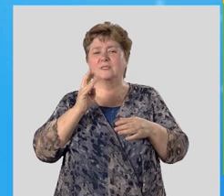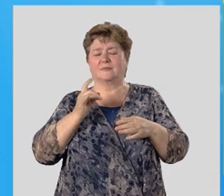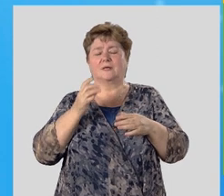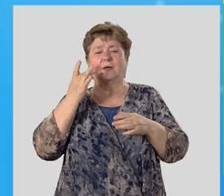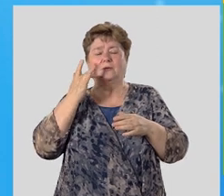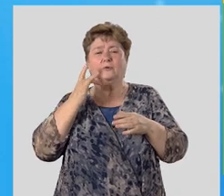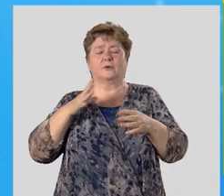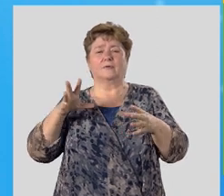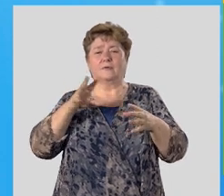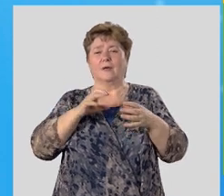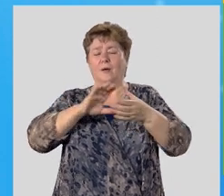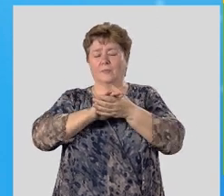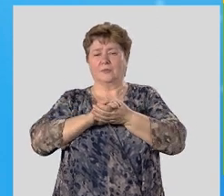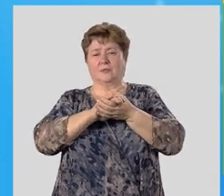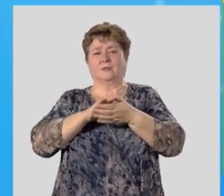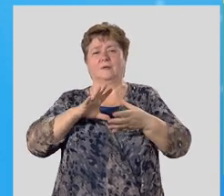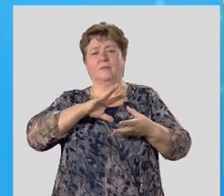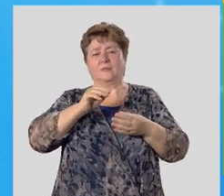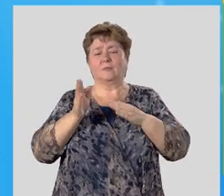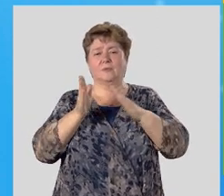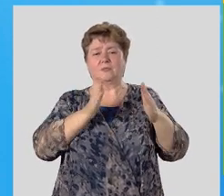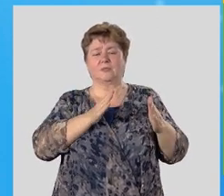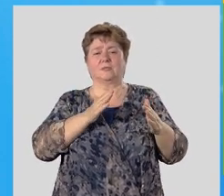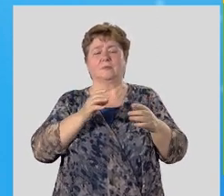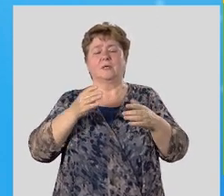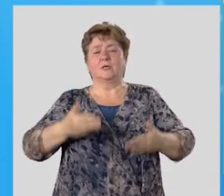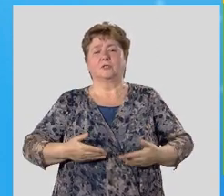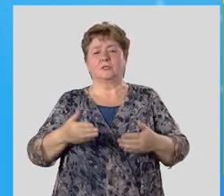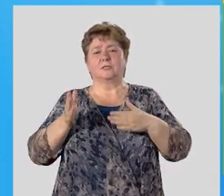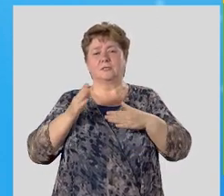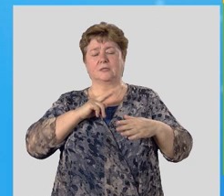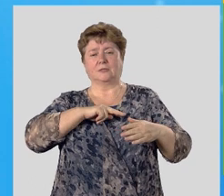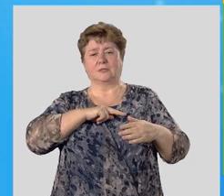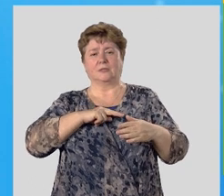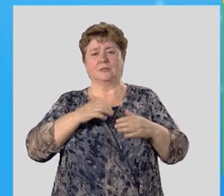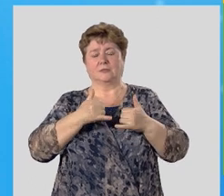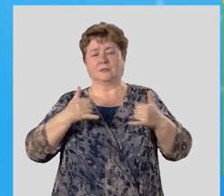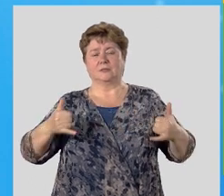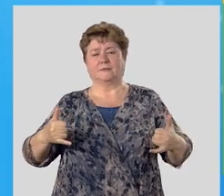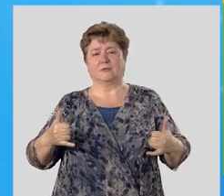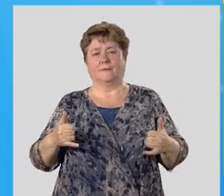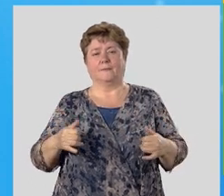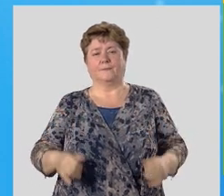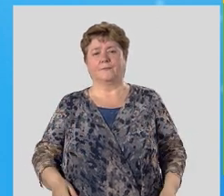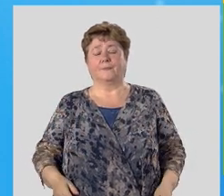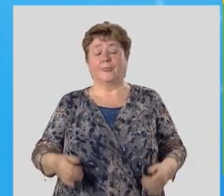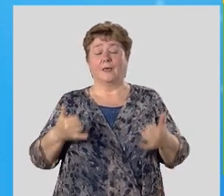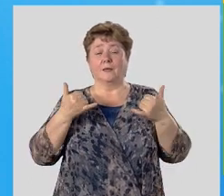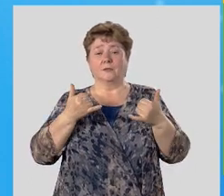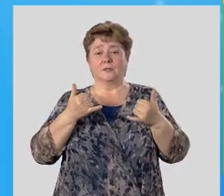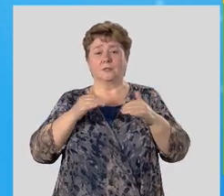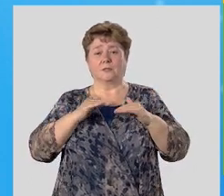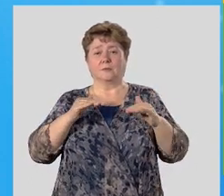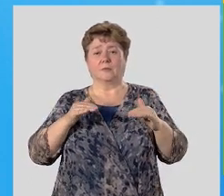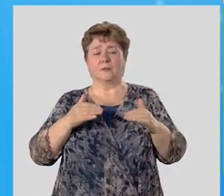объединены происходящими в них процессами жизнедеятельности и развития. Итак,